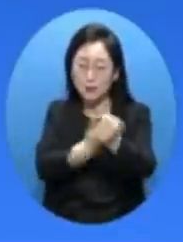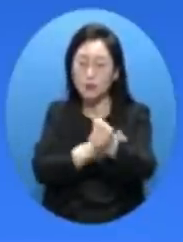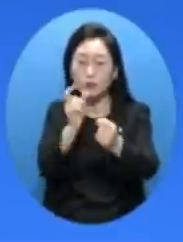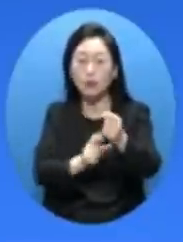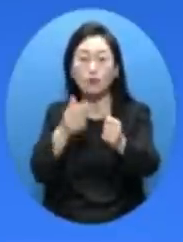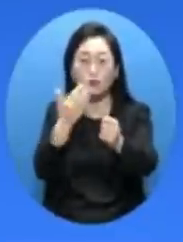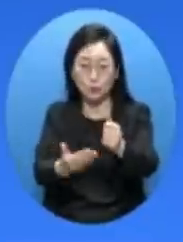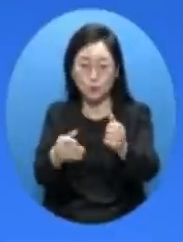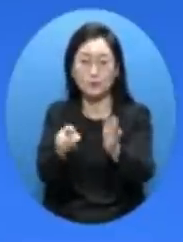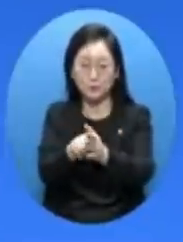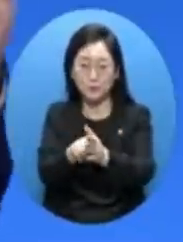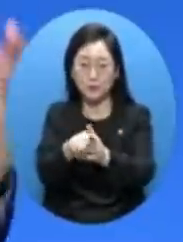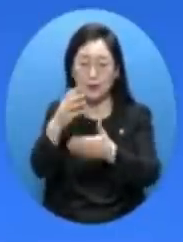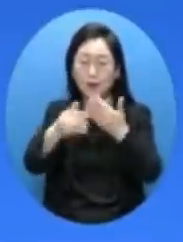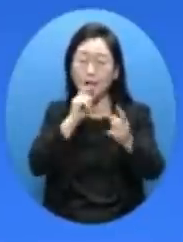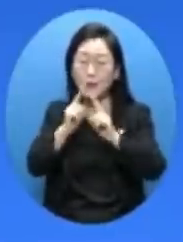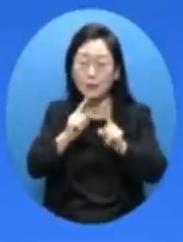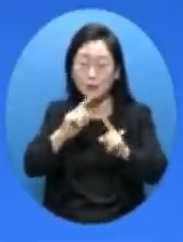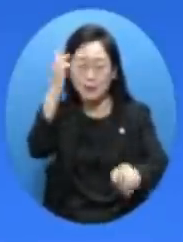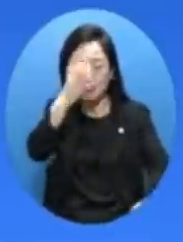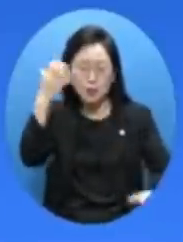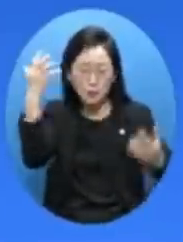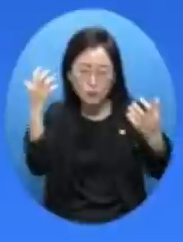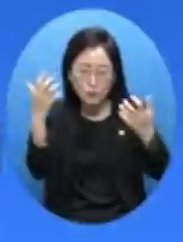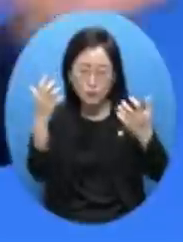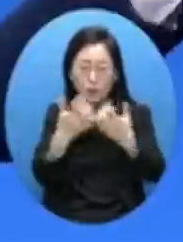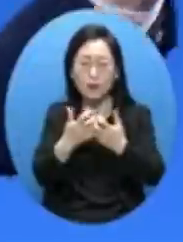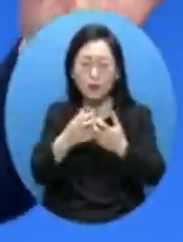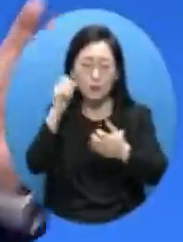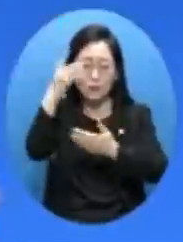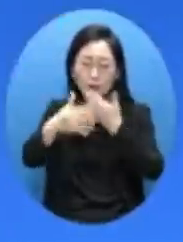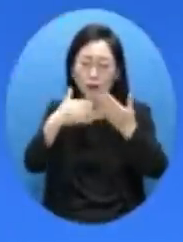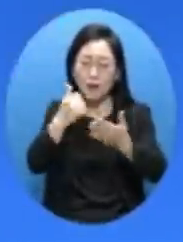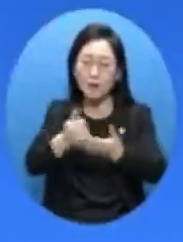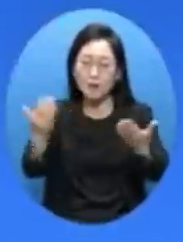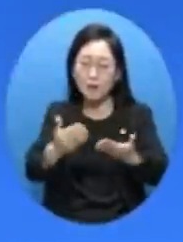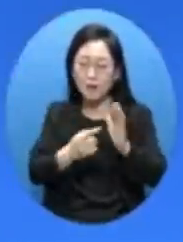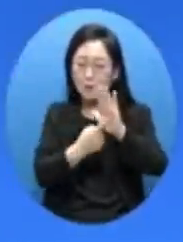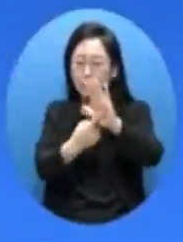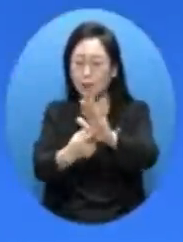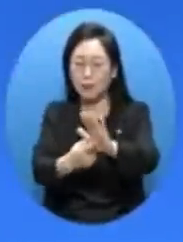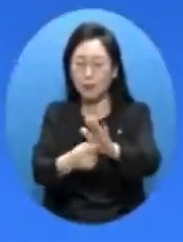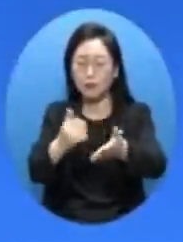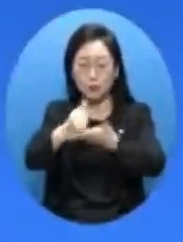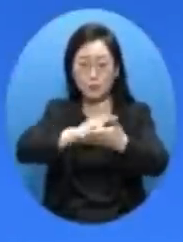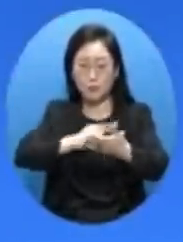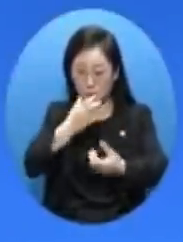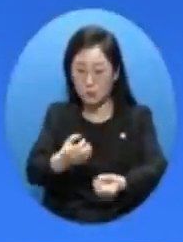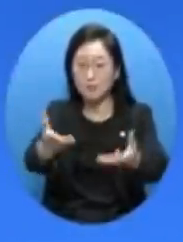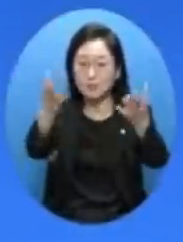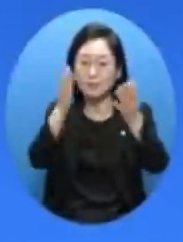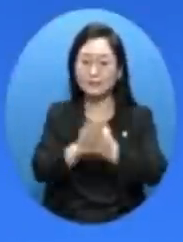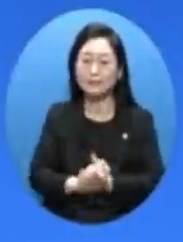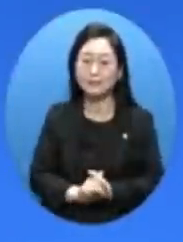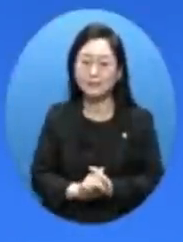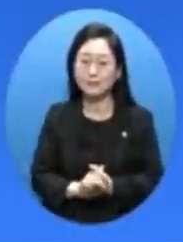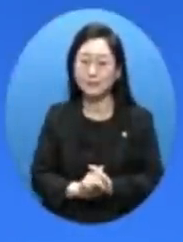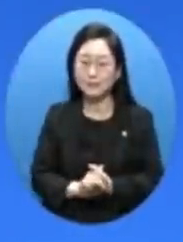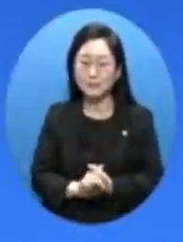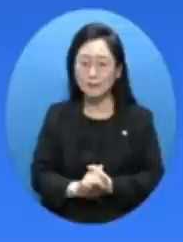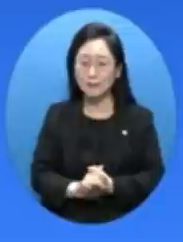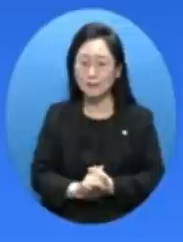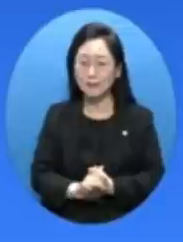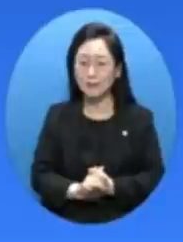것입니다. 말씀과 성령으로 충만하여 이 위대한 하나님의 역사를 온 세상에 펼쳐나가는 여러분 모두가 되기를 주님의 이름으로 축원합니다.